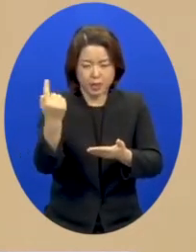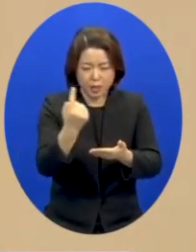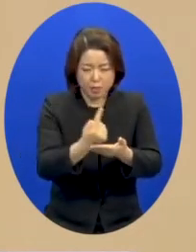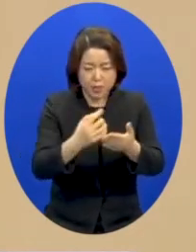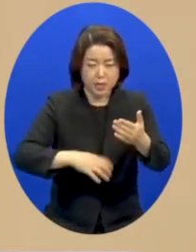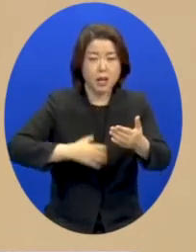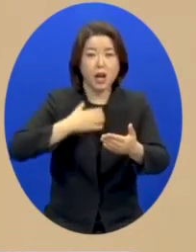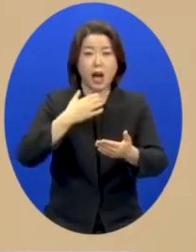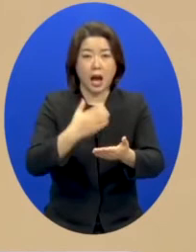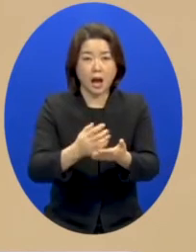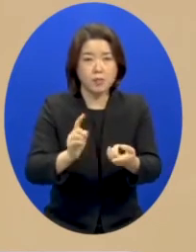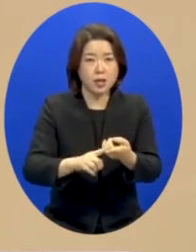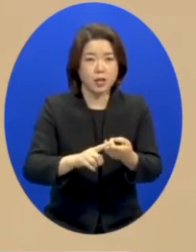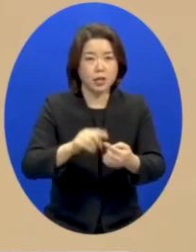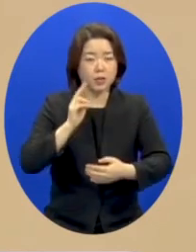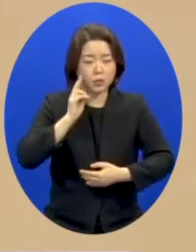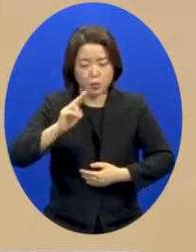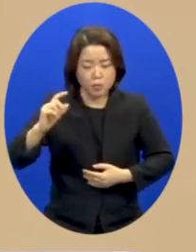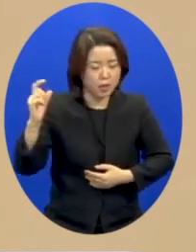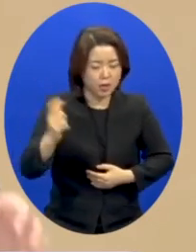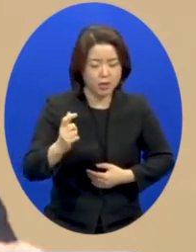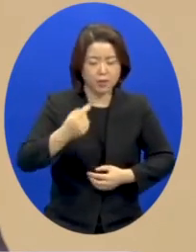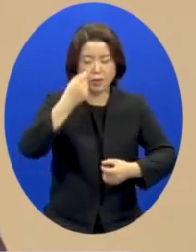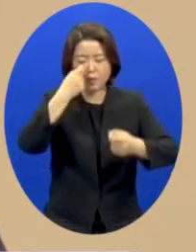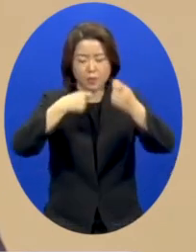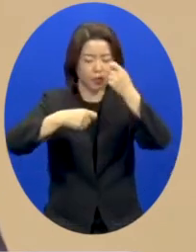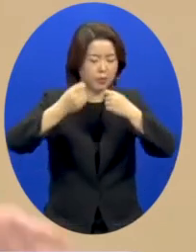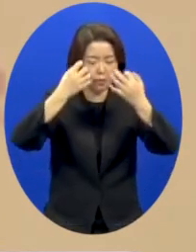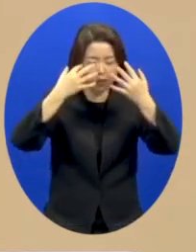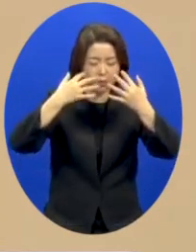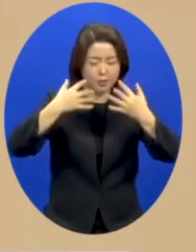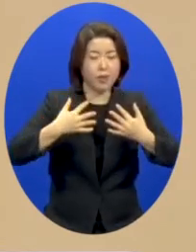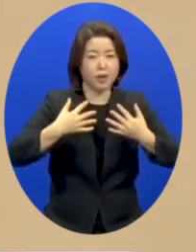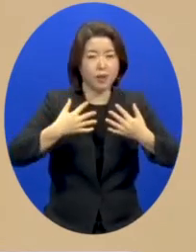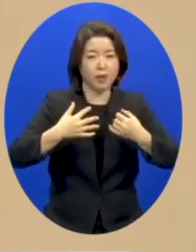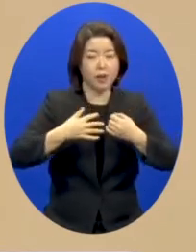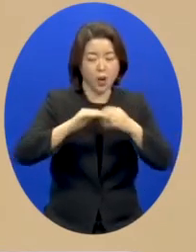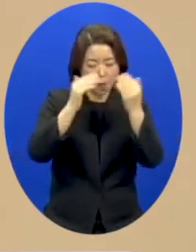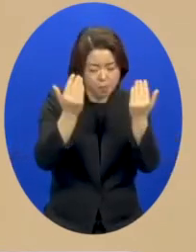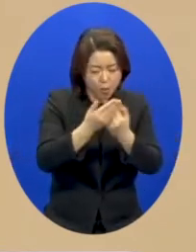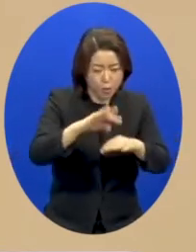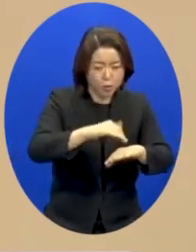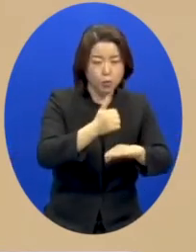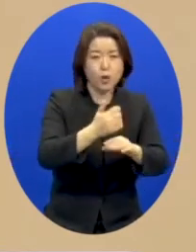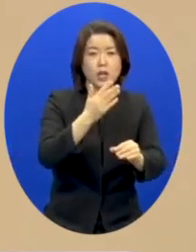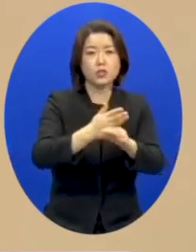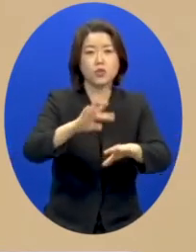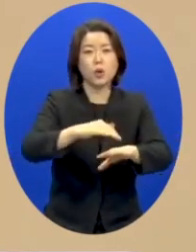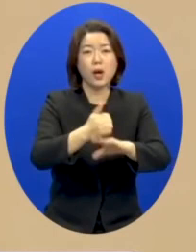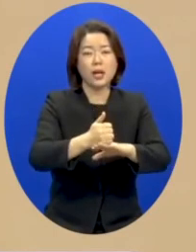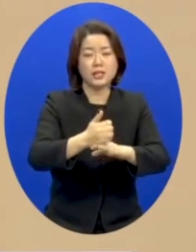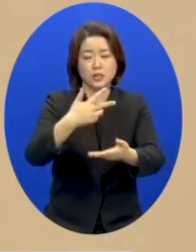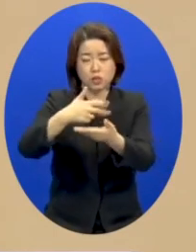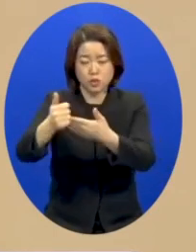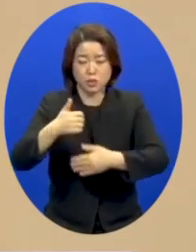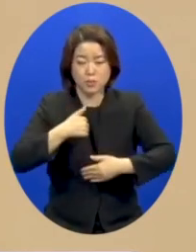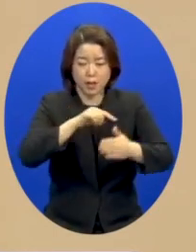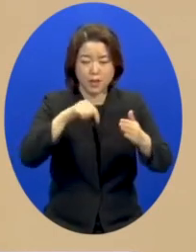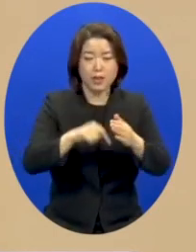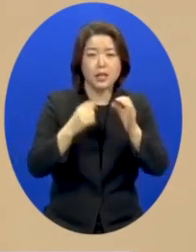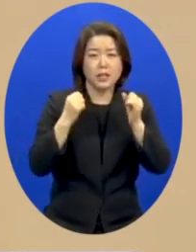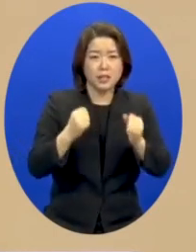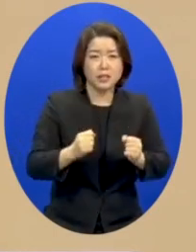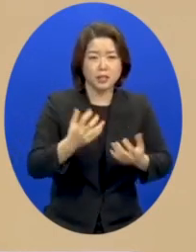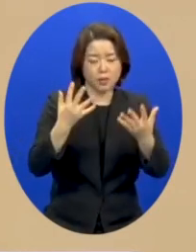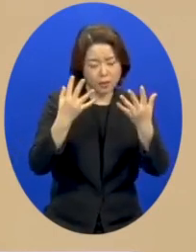감격이 너무나 강해서 눈물이 왈칵 쏟아졌습니다. 만왕의 왕이신 예수님이 정말 제 안에 계신 게 얼마나